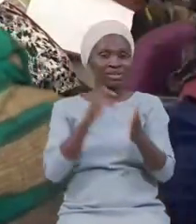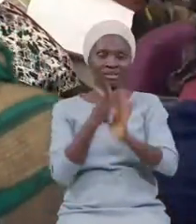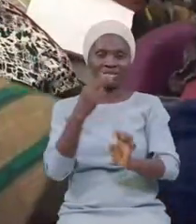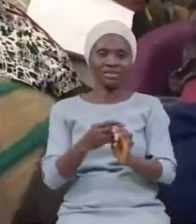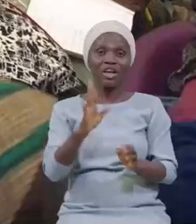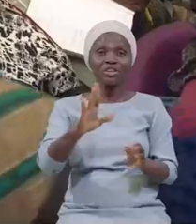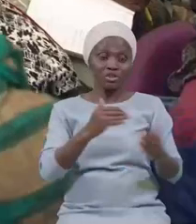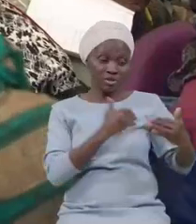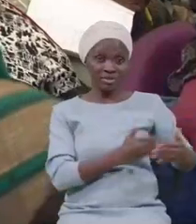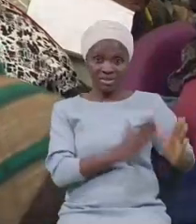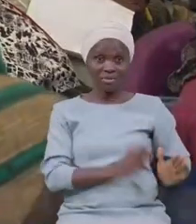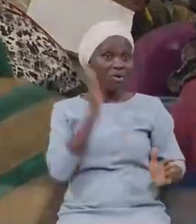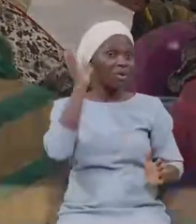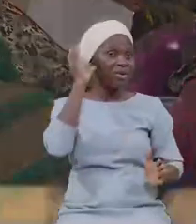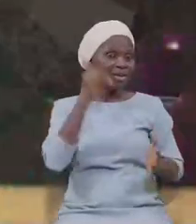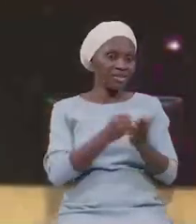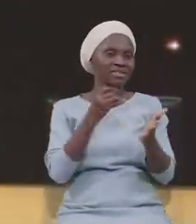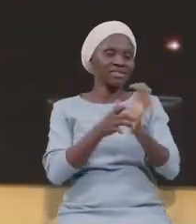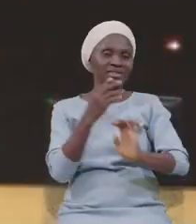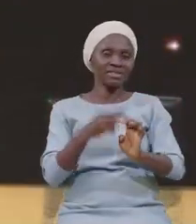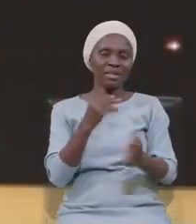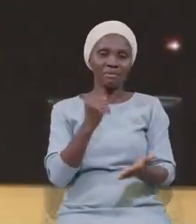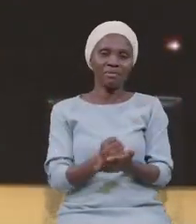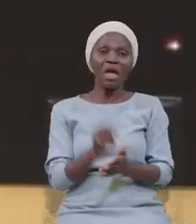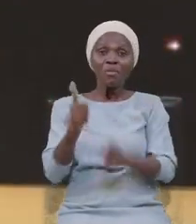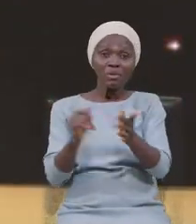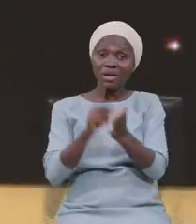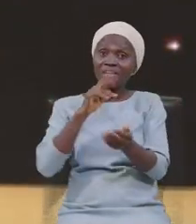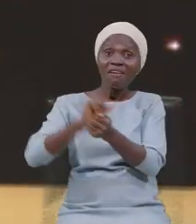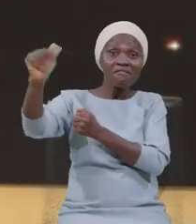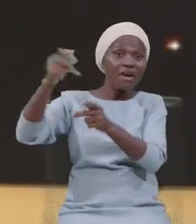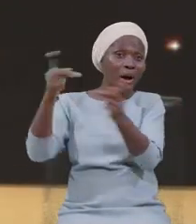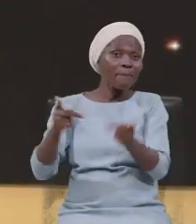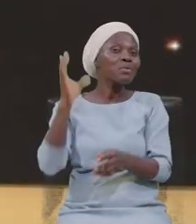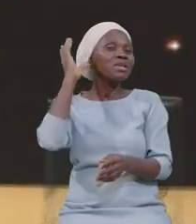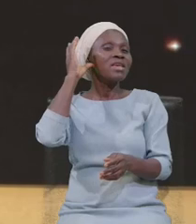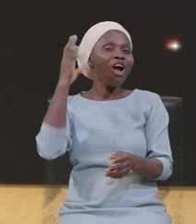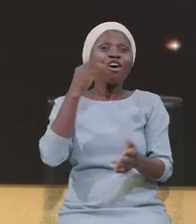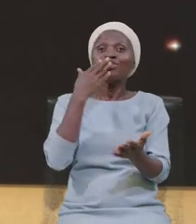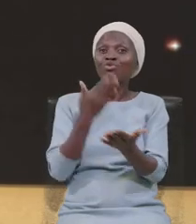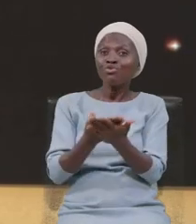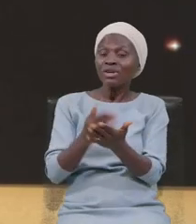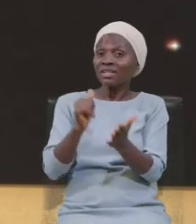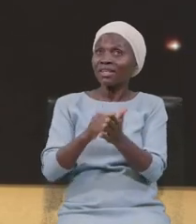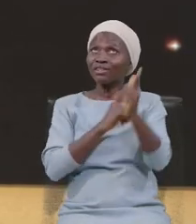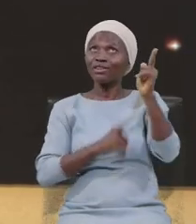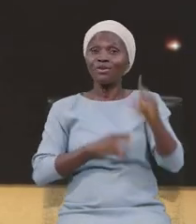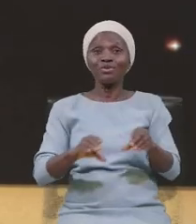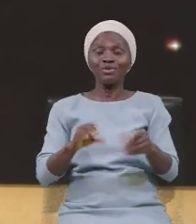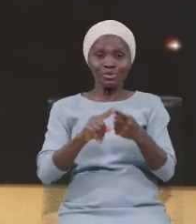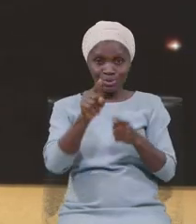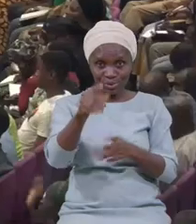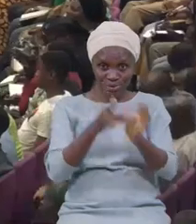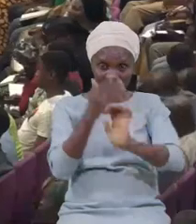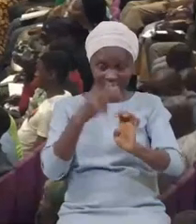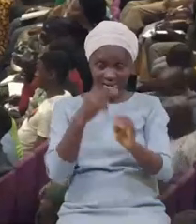voisins l'apprendront. Ceux qui sont au loin apprendront tout le bien que l'Éternel vous fera.